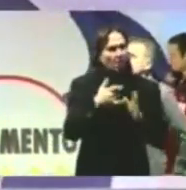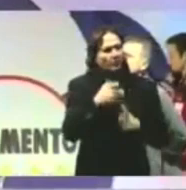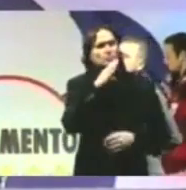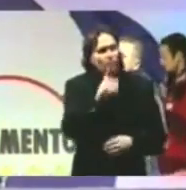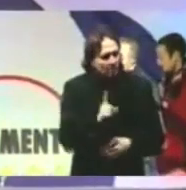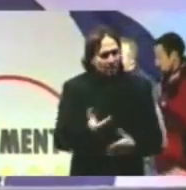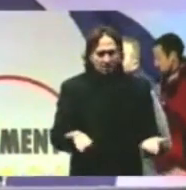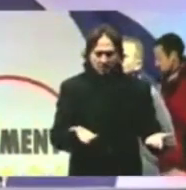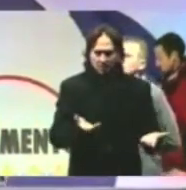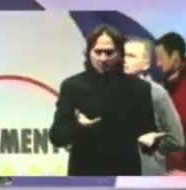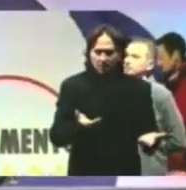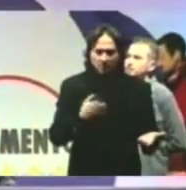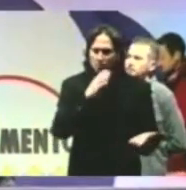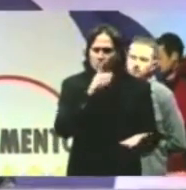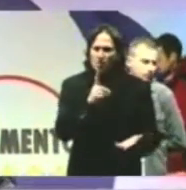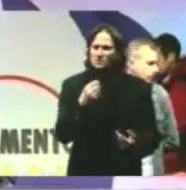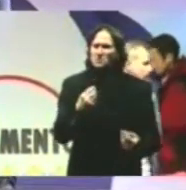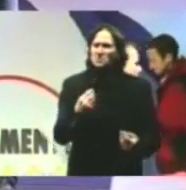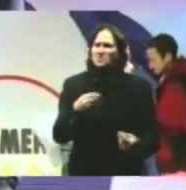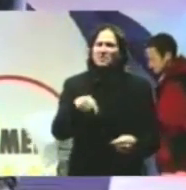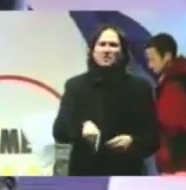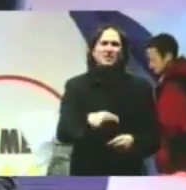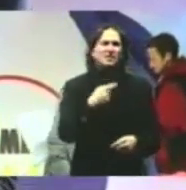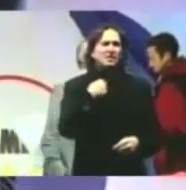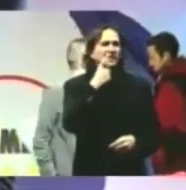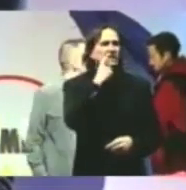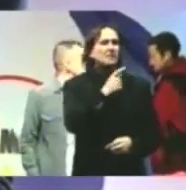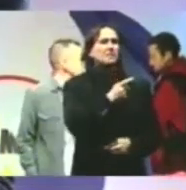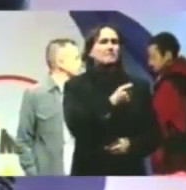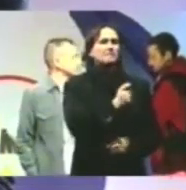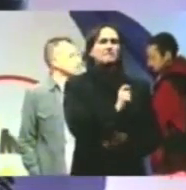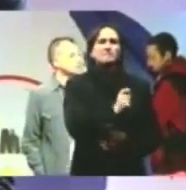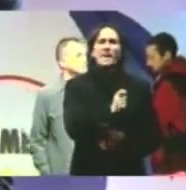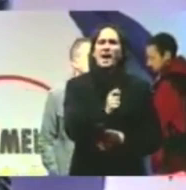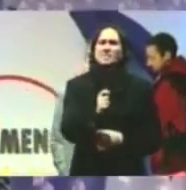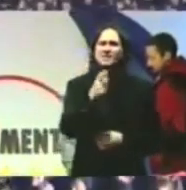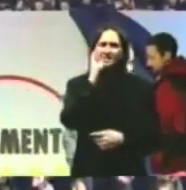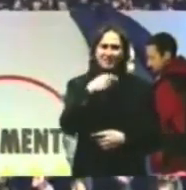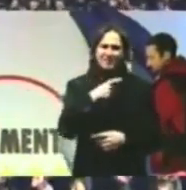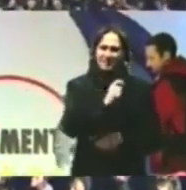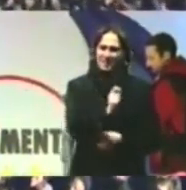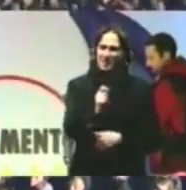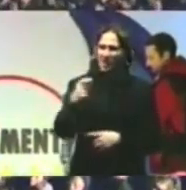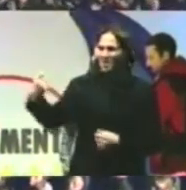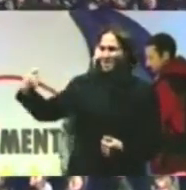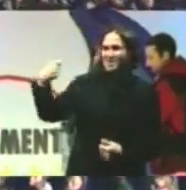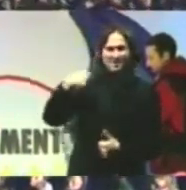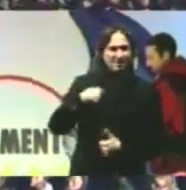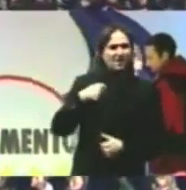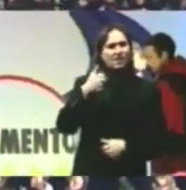i pagamenti in Italia, la media dei pagamenti in Italia è a 180 giorni,